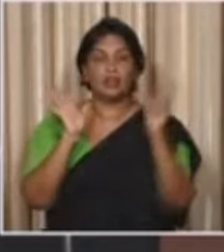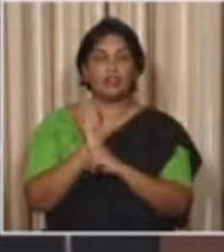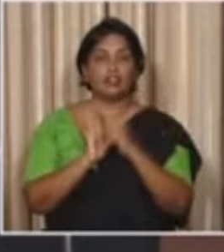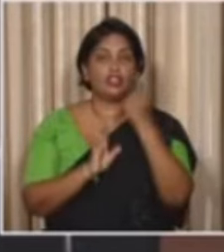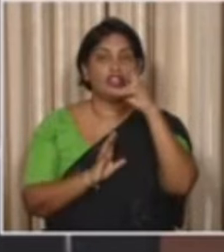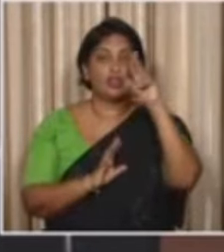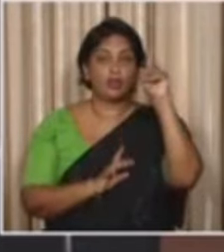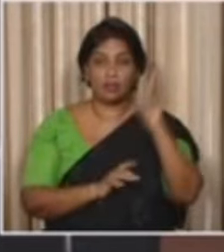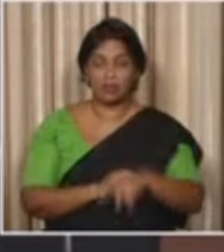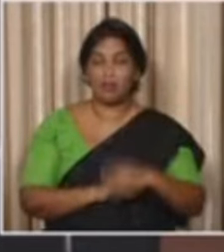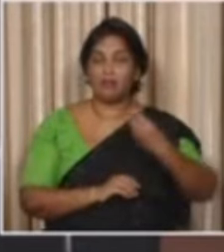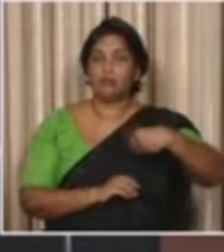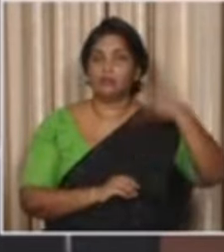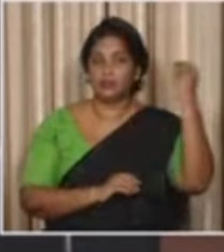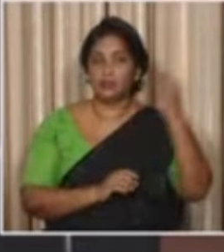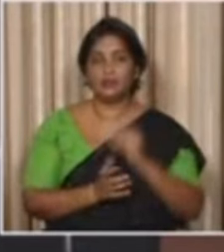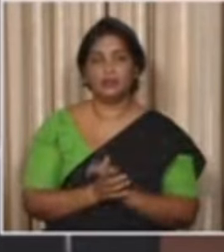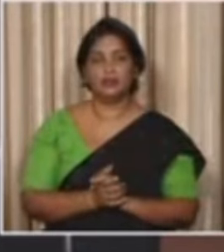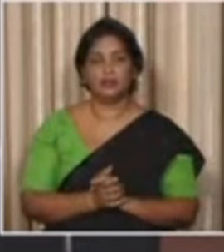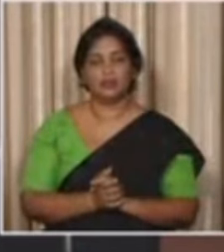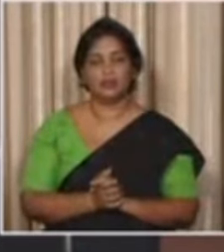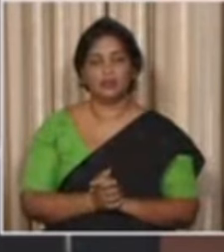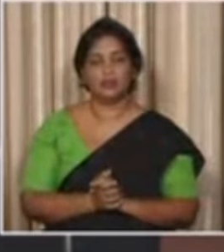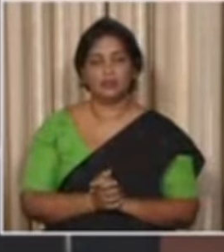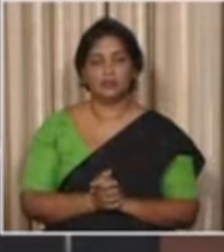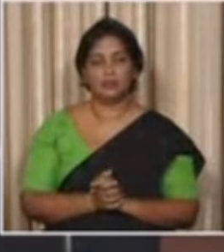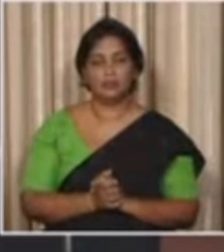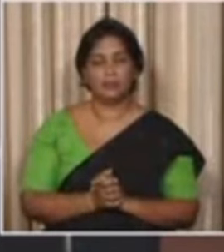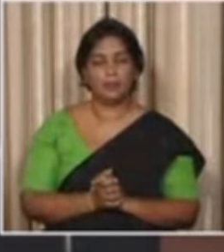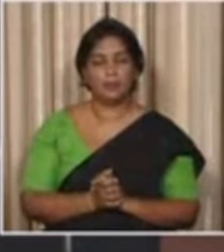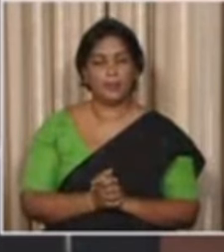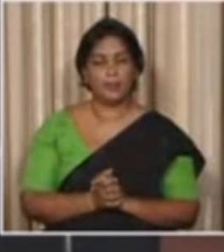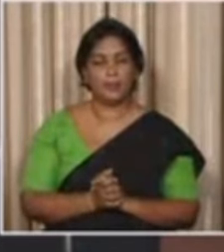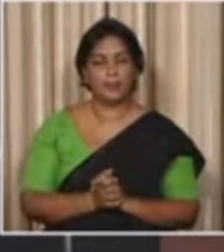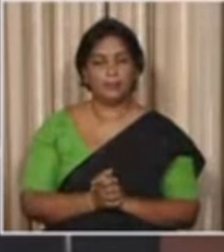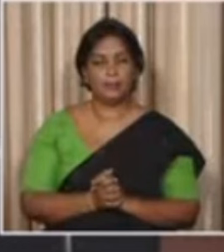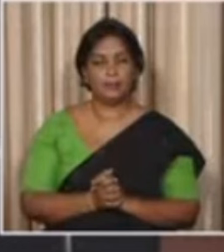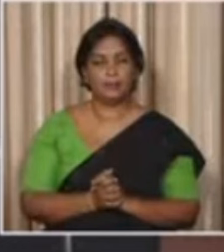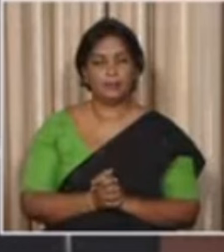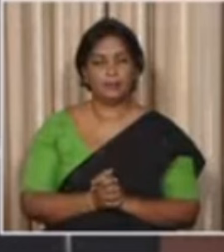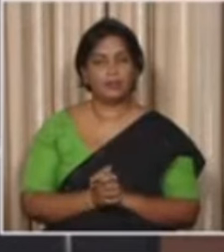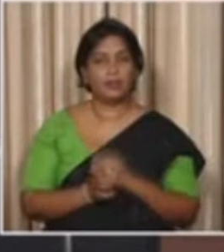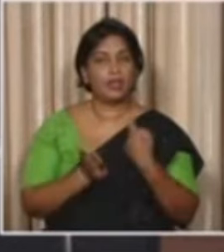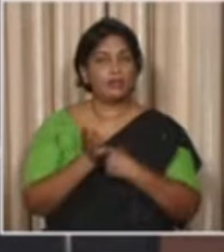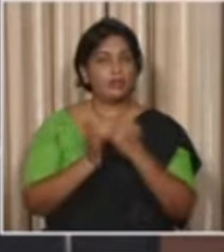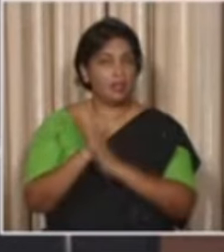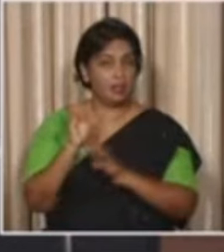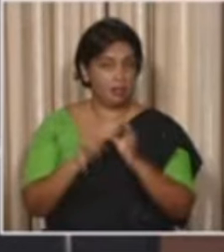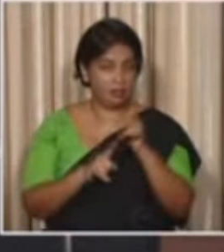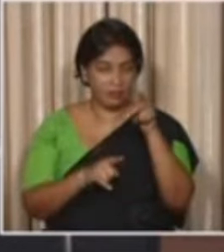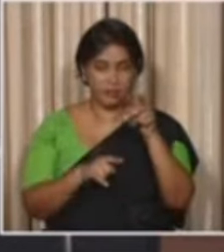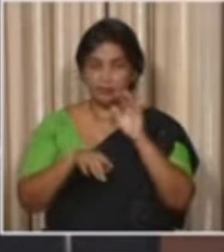7,12,000කින් වැඩි කරලා තියෙනවා. ගරු සීමල අපිට ඇවිත්තුමා,